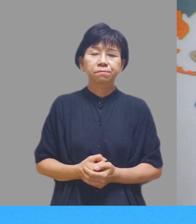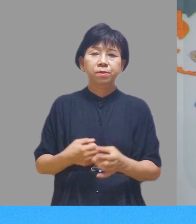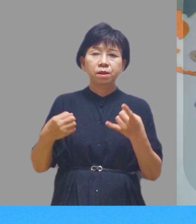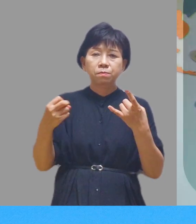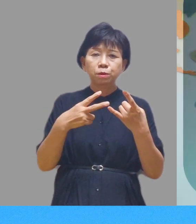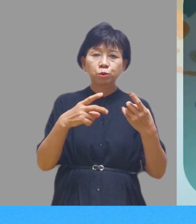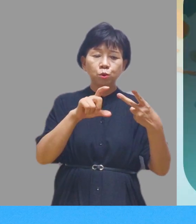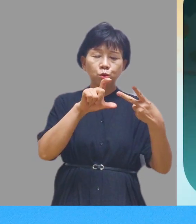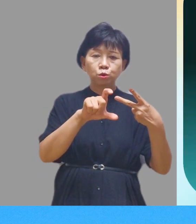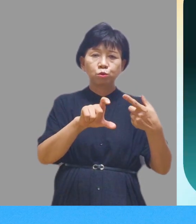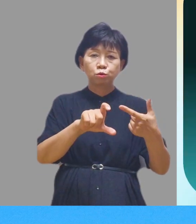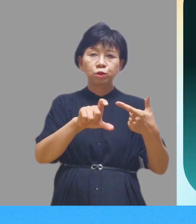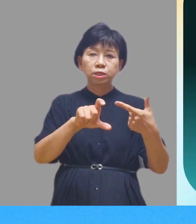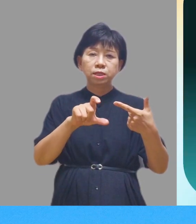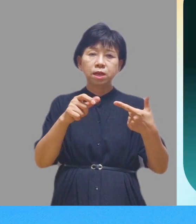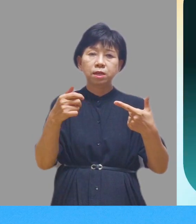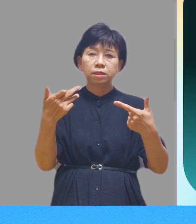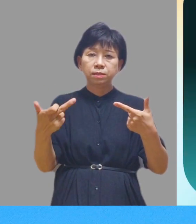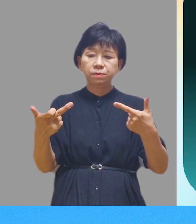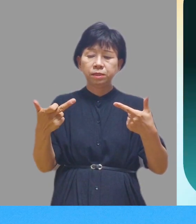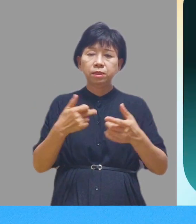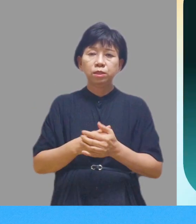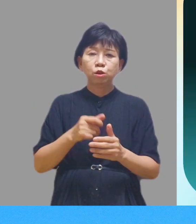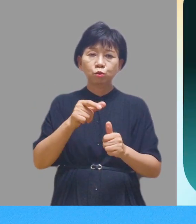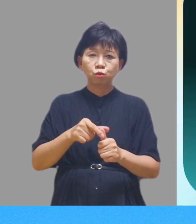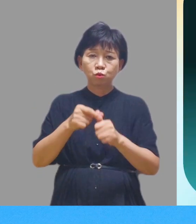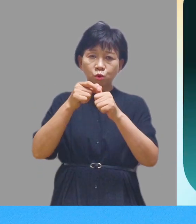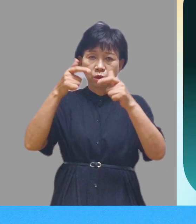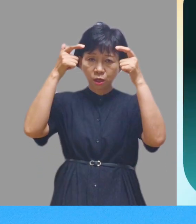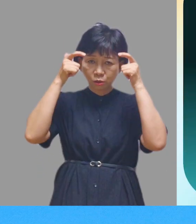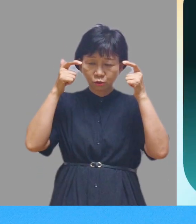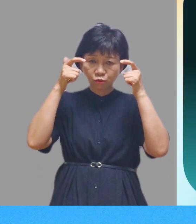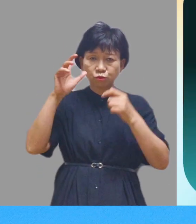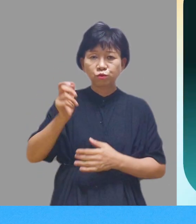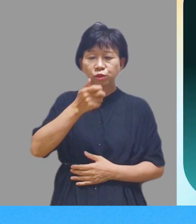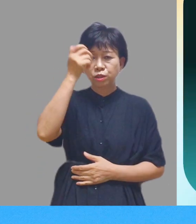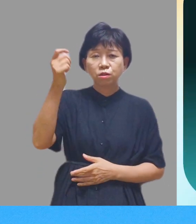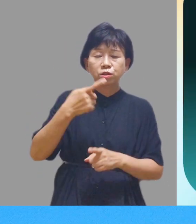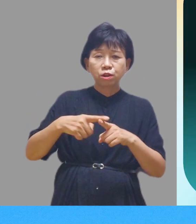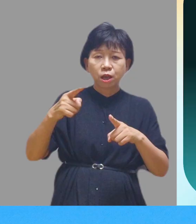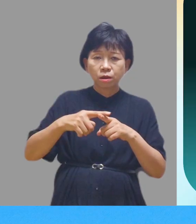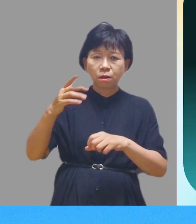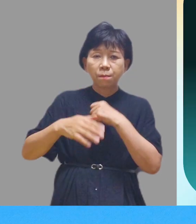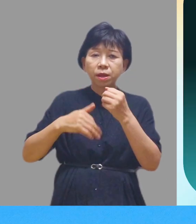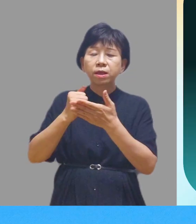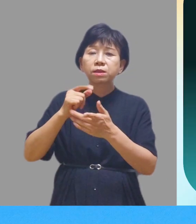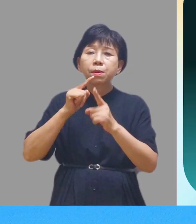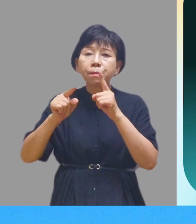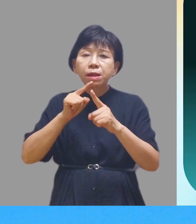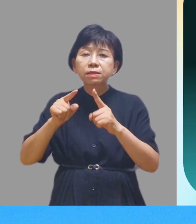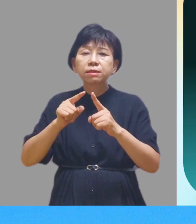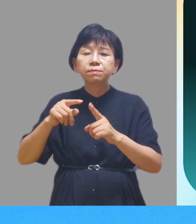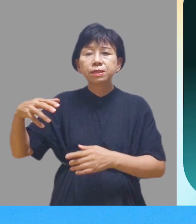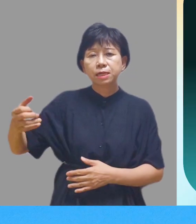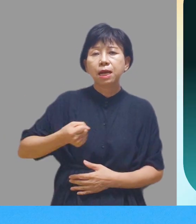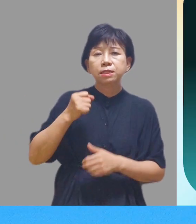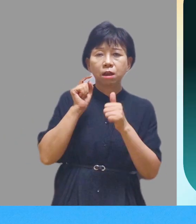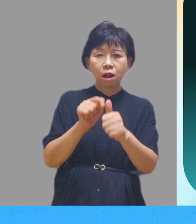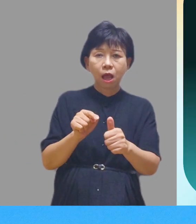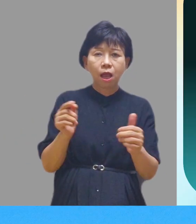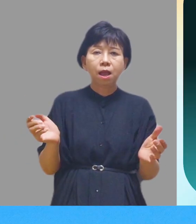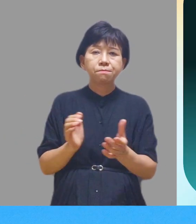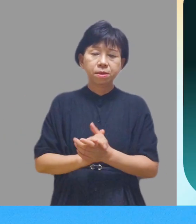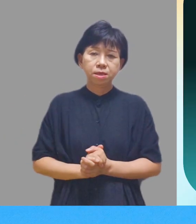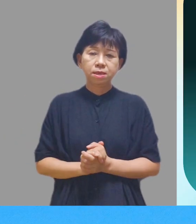6장 17절 말씀에도요. 구원의 투구와 성령의 검, 곧 하나님의 말씀을 가지라.